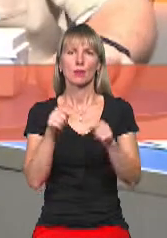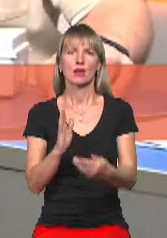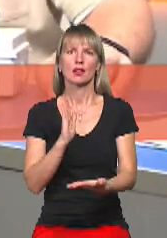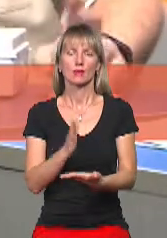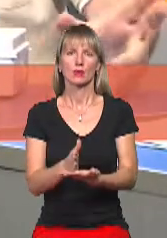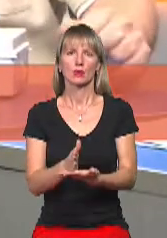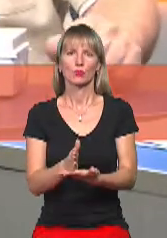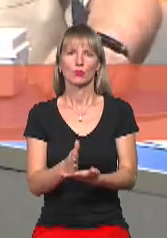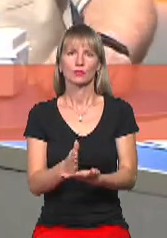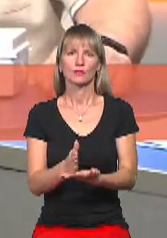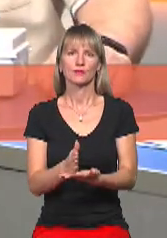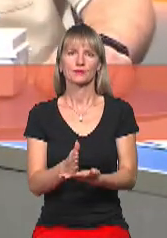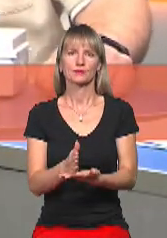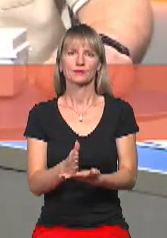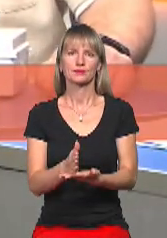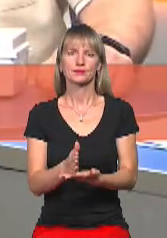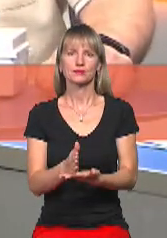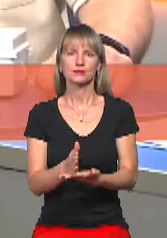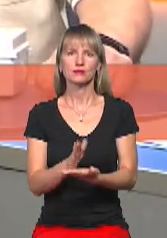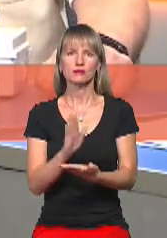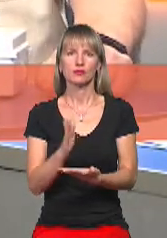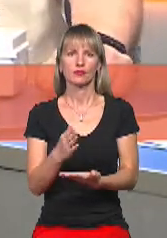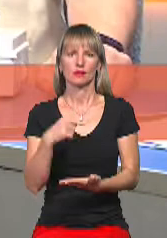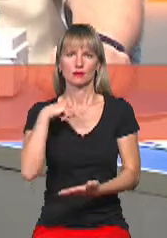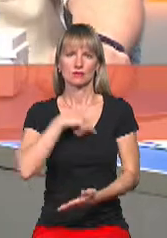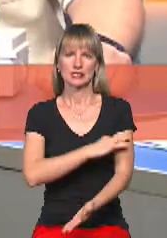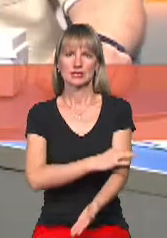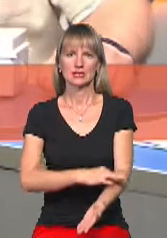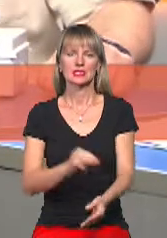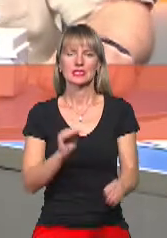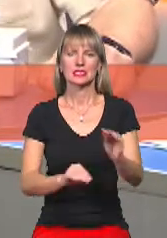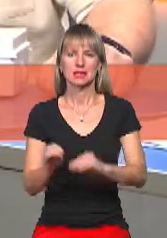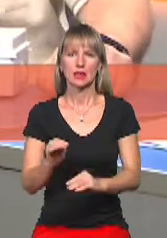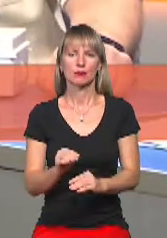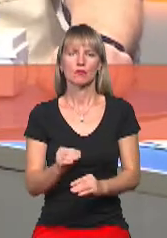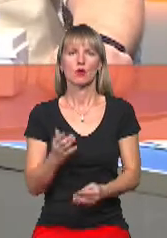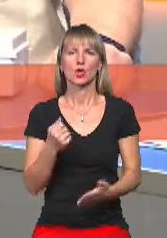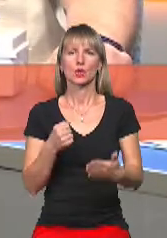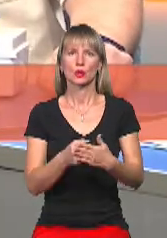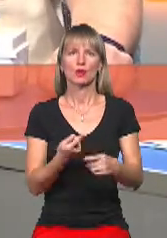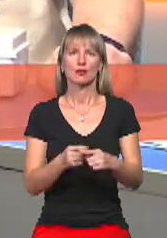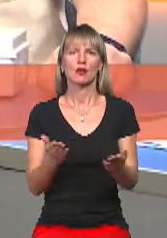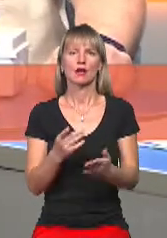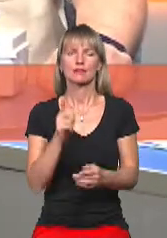у серцево-судинну систему, але до того, як цей